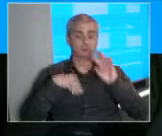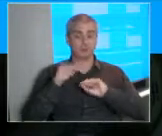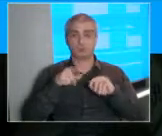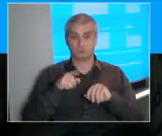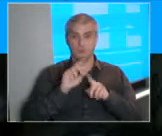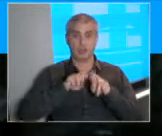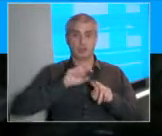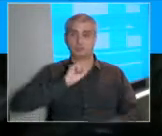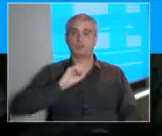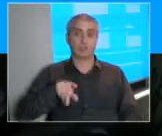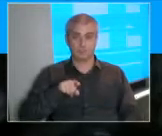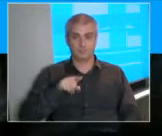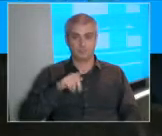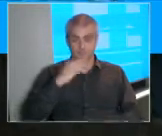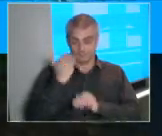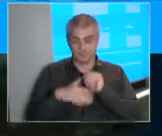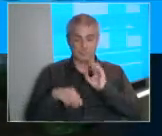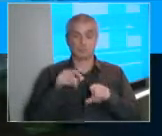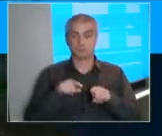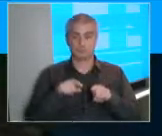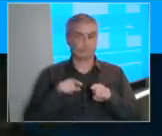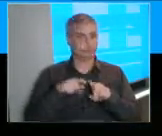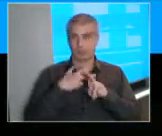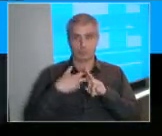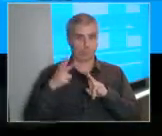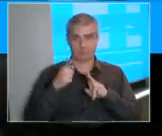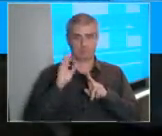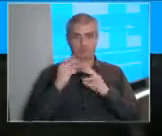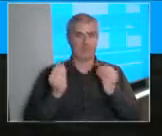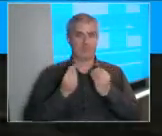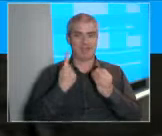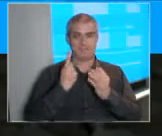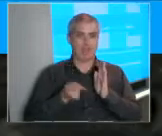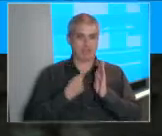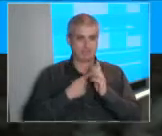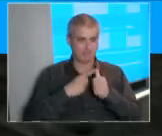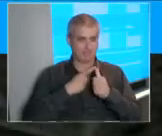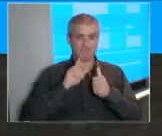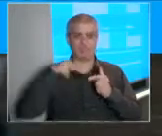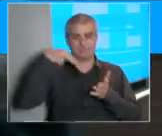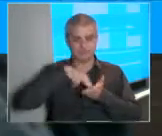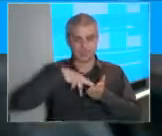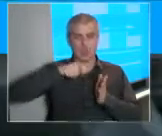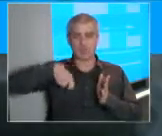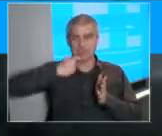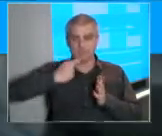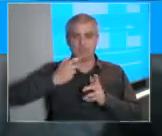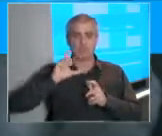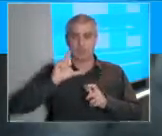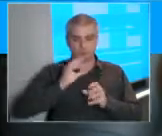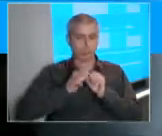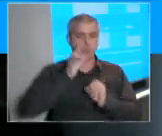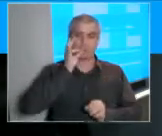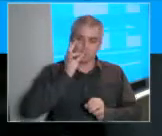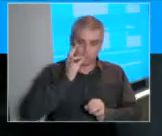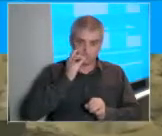בהם וזורקים אותם לפח מיד בגמר השימוש. לא רק כמובן כלים חד פעמים ומזליגות, כפיות, כוסות וכאלה, קשיות